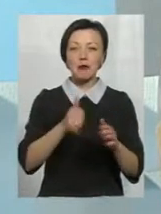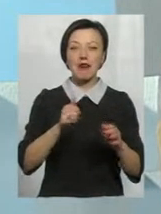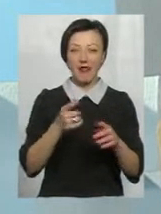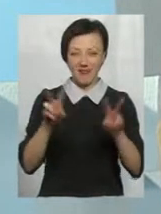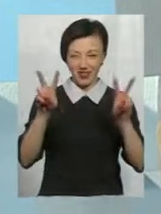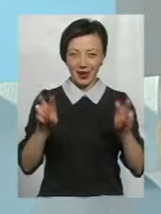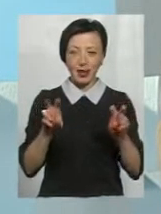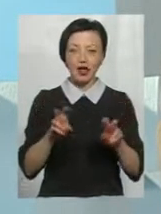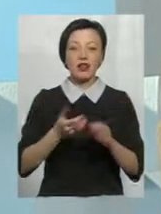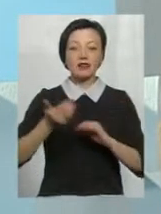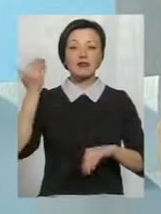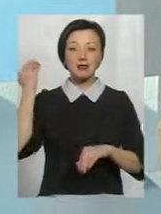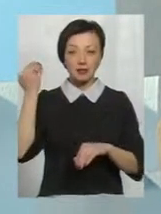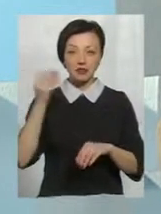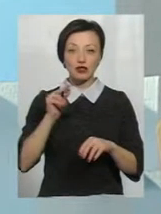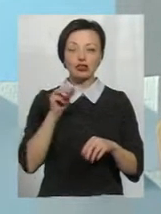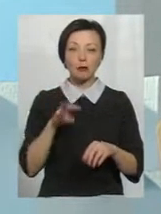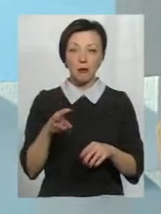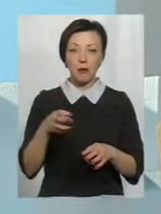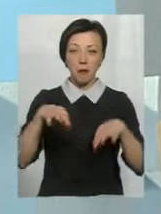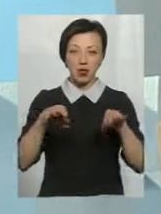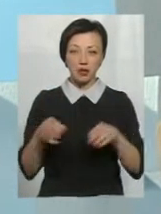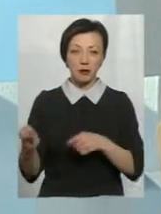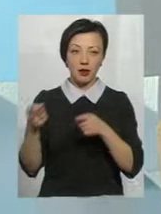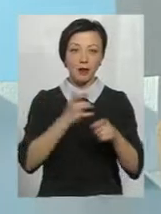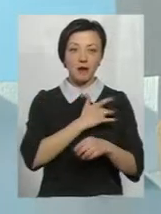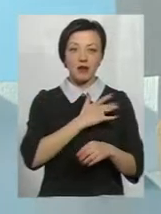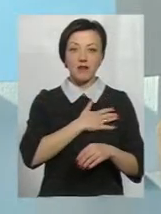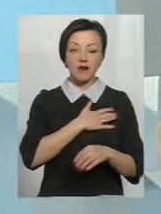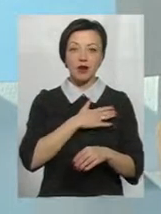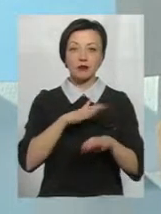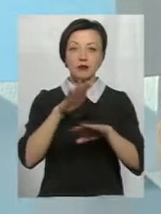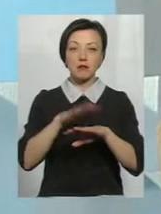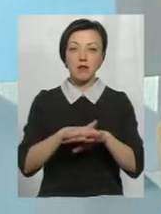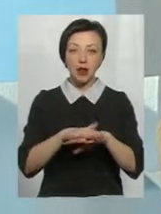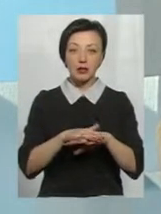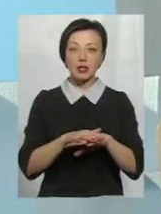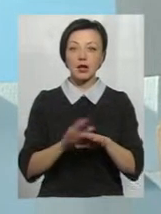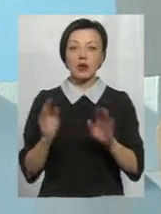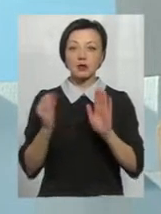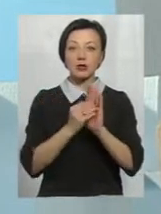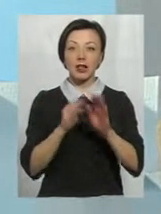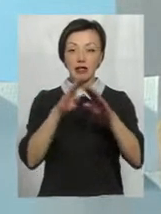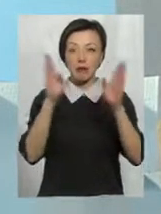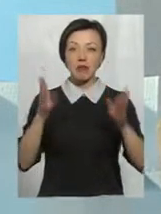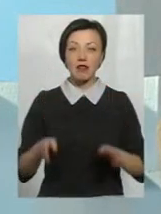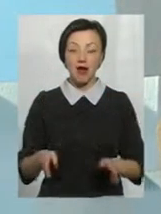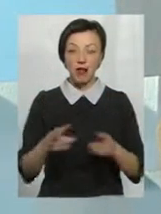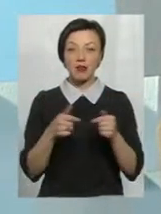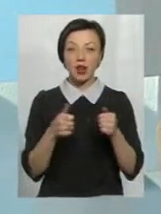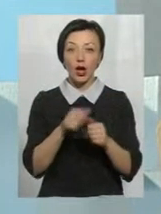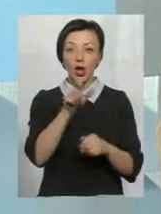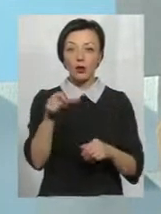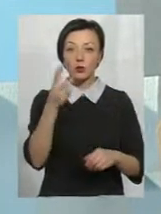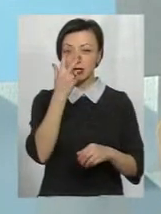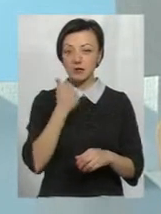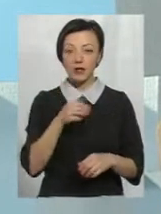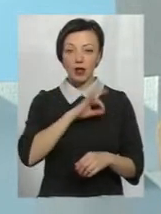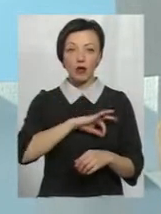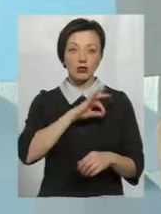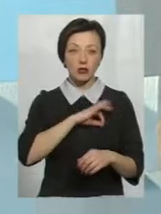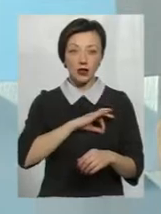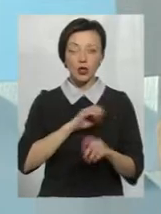завозити. Приватбанк почав ставити термінали у своїх відділеннях задовго до того, як люди звикли ними